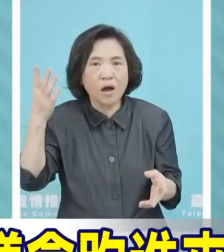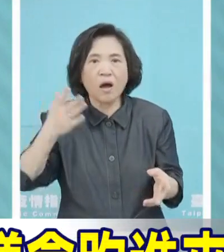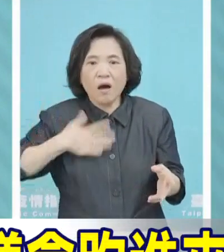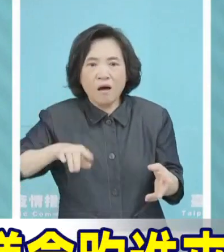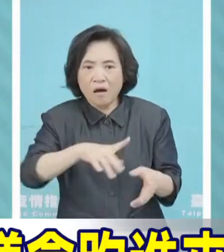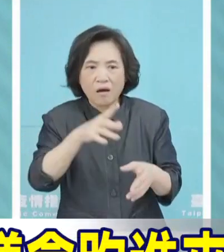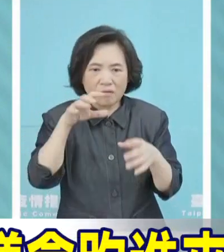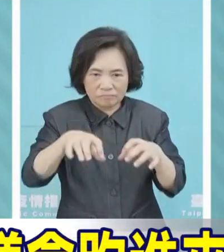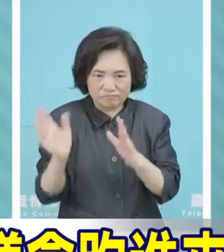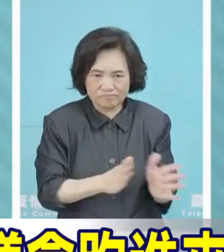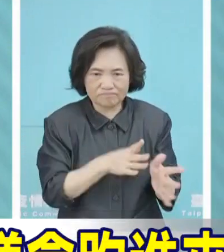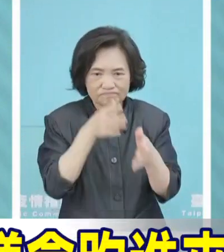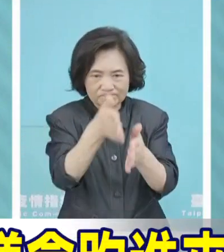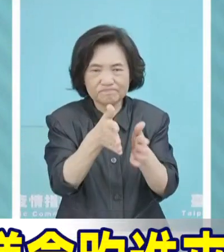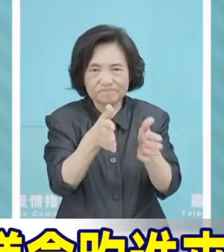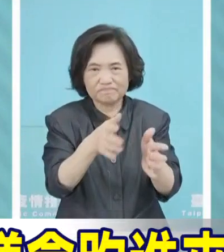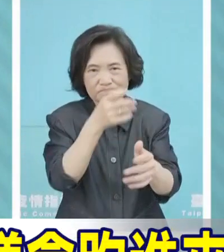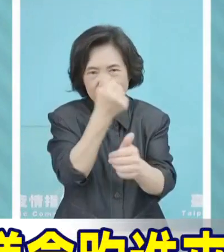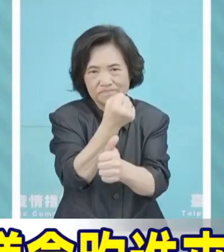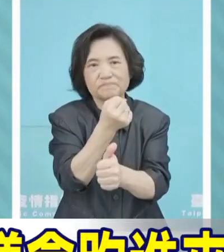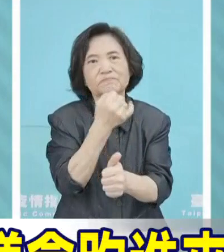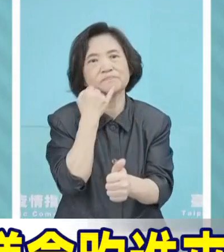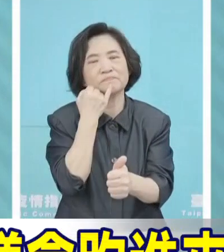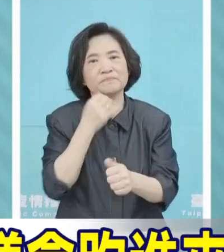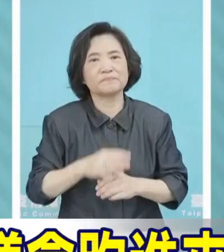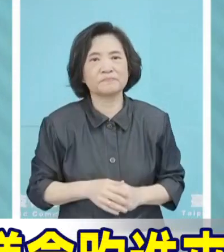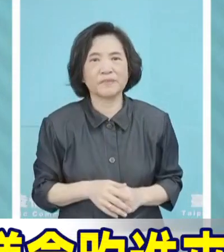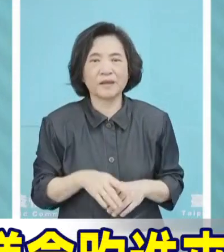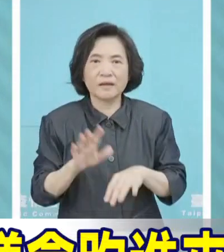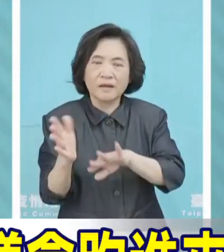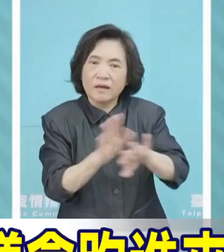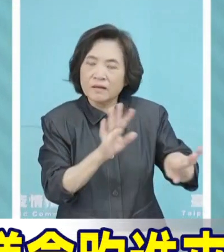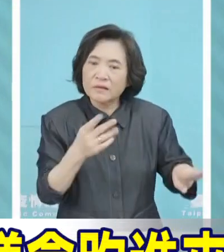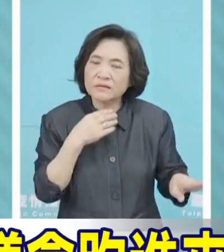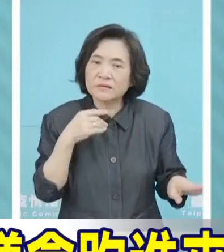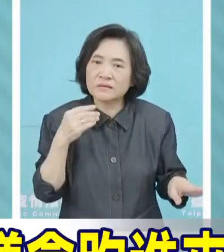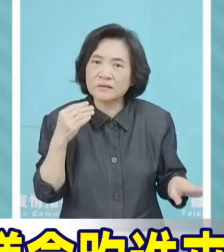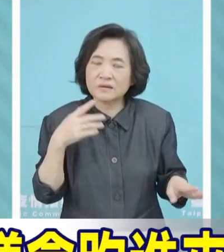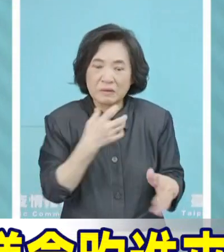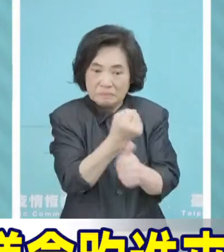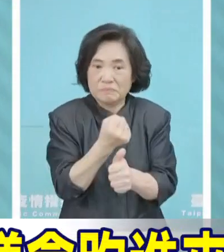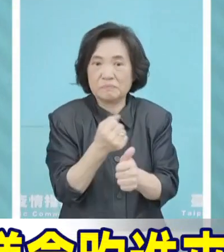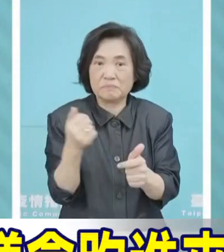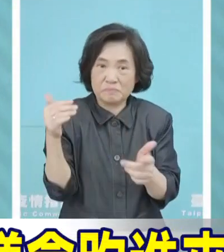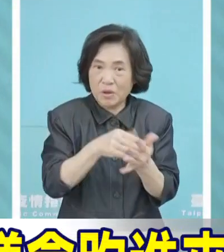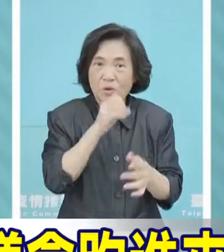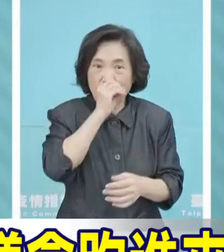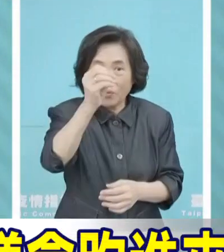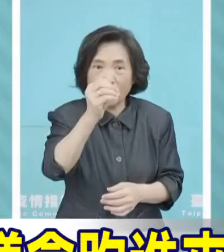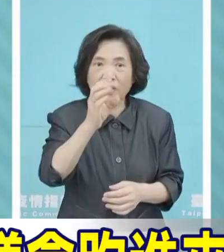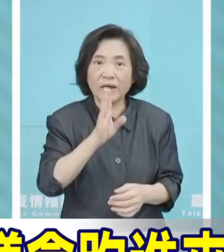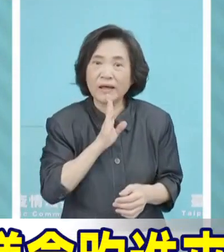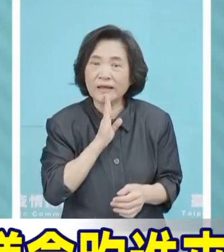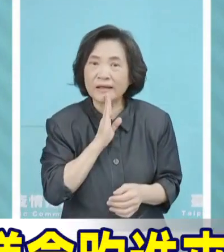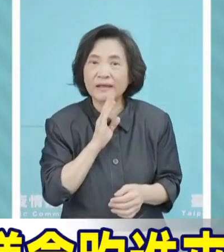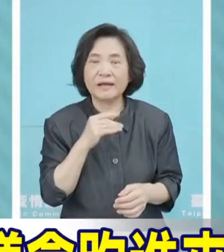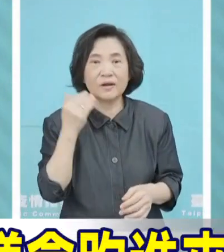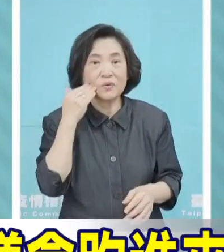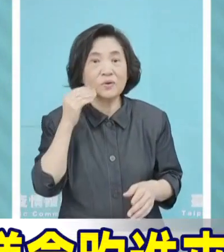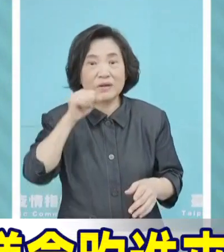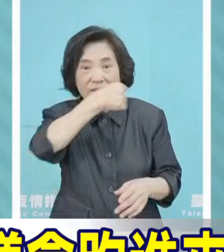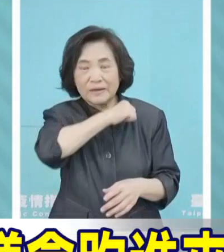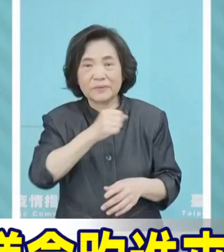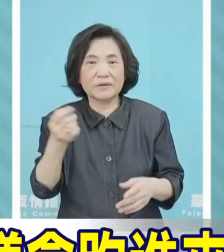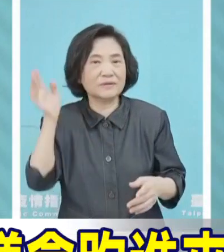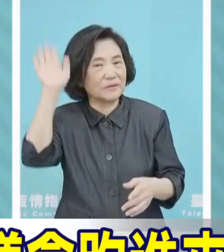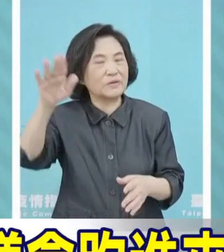处理，所以它还是可以控制下来。但是有没有办法控？就算控制到零，你知道吗？除非台湾永远锁